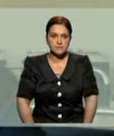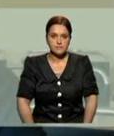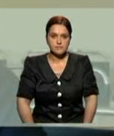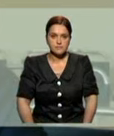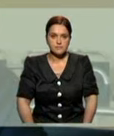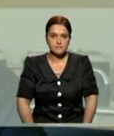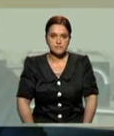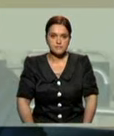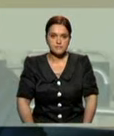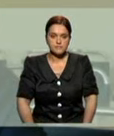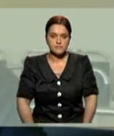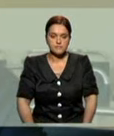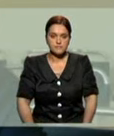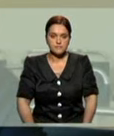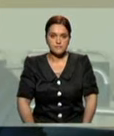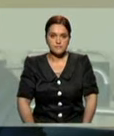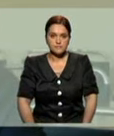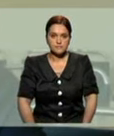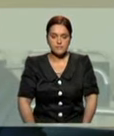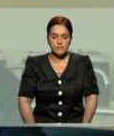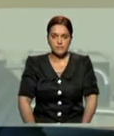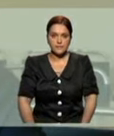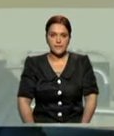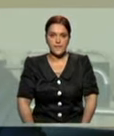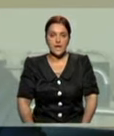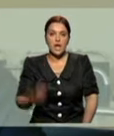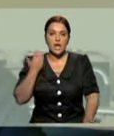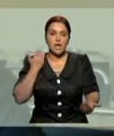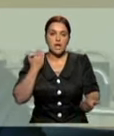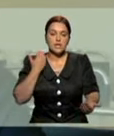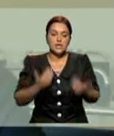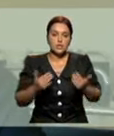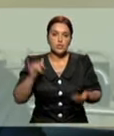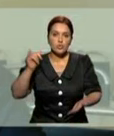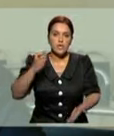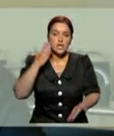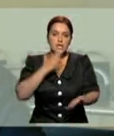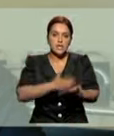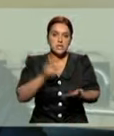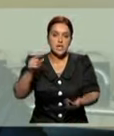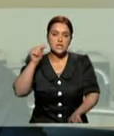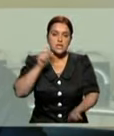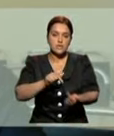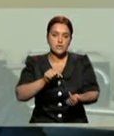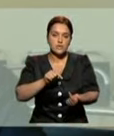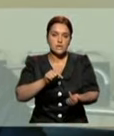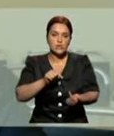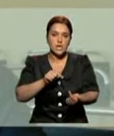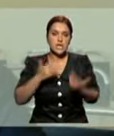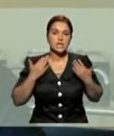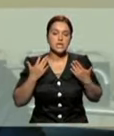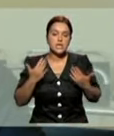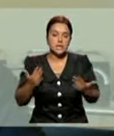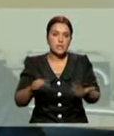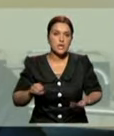Безусловно, иметь продукт, который соответствует требованиям Евразийского экономического союза, для наших компаний